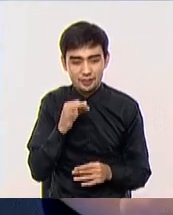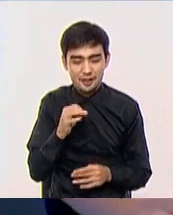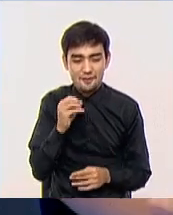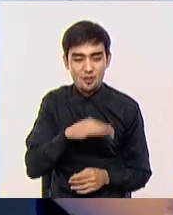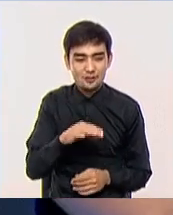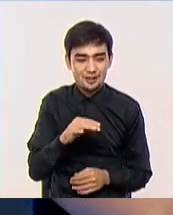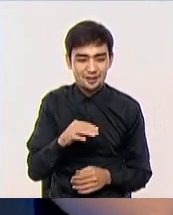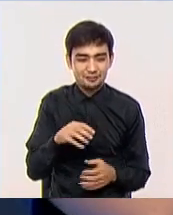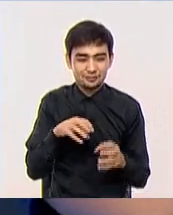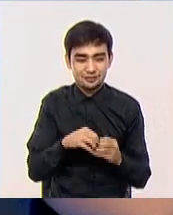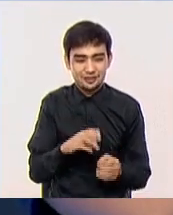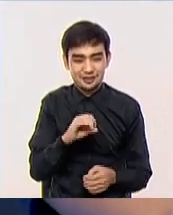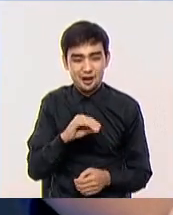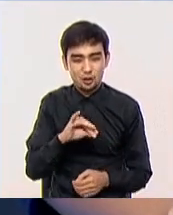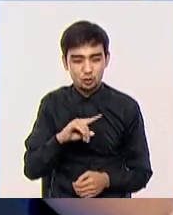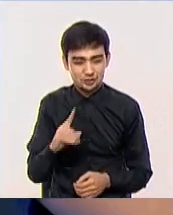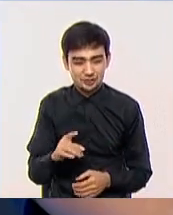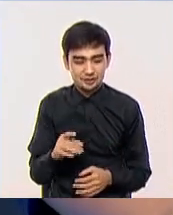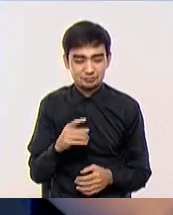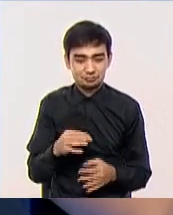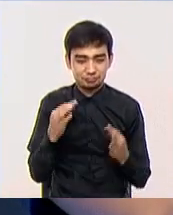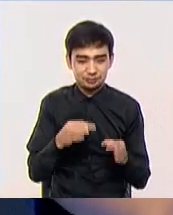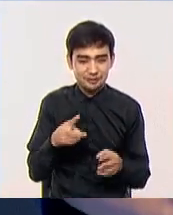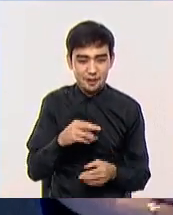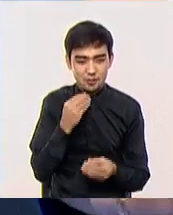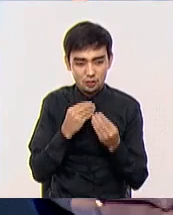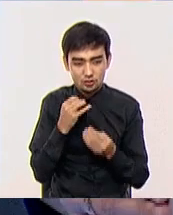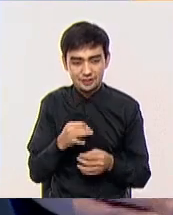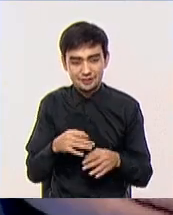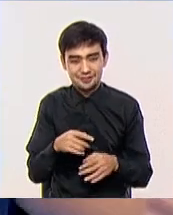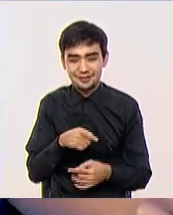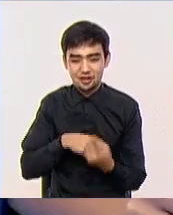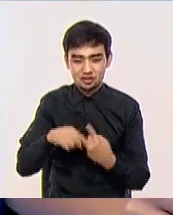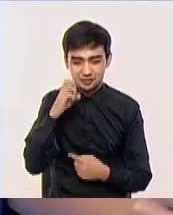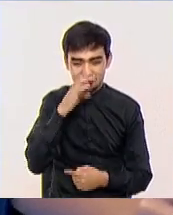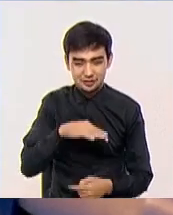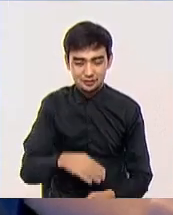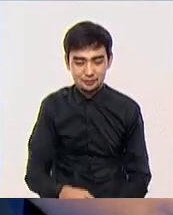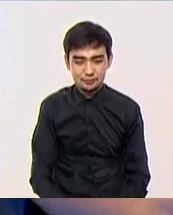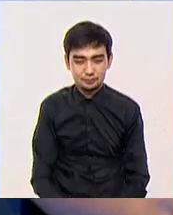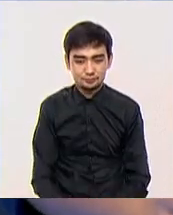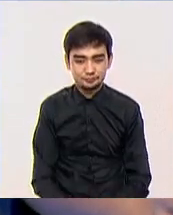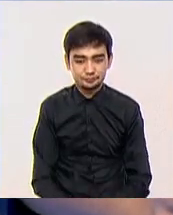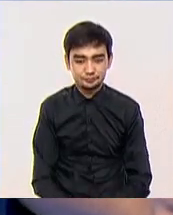Евразийского экономического союза, чтобы обеспечить доступными продуктами население наших стран?